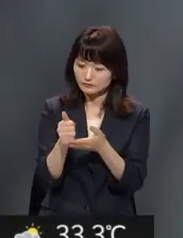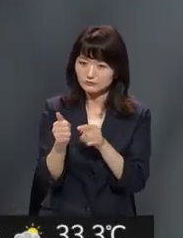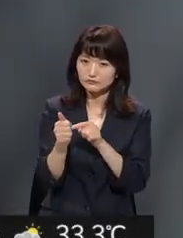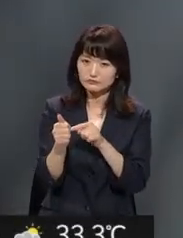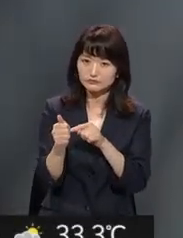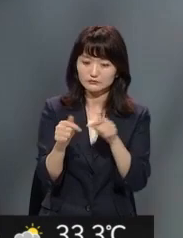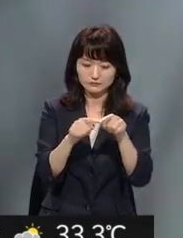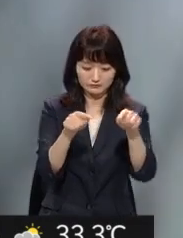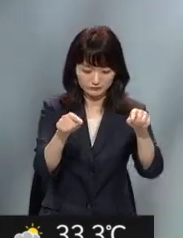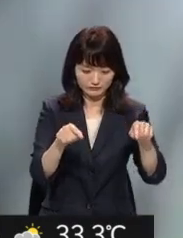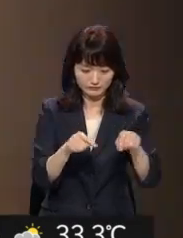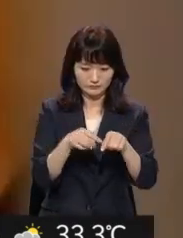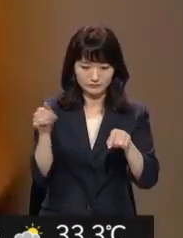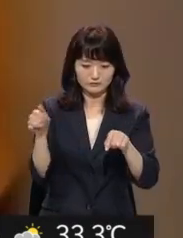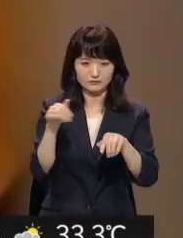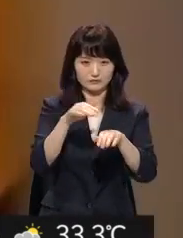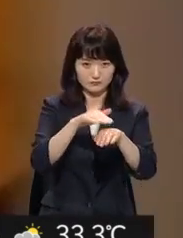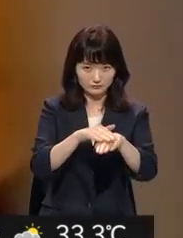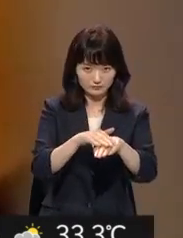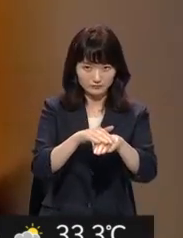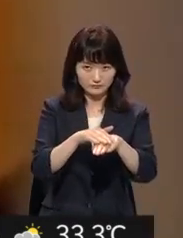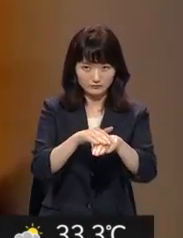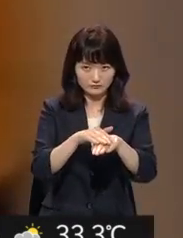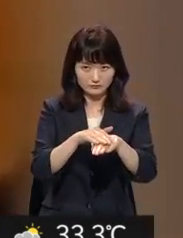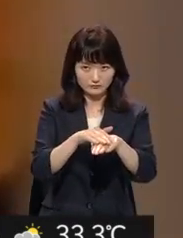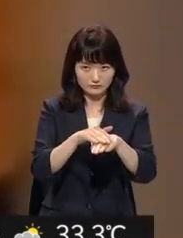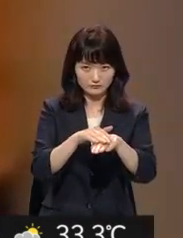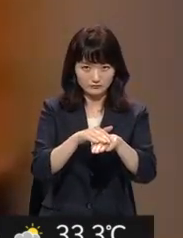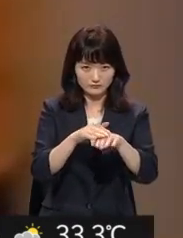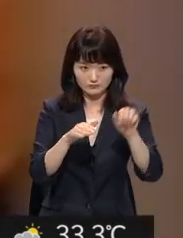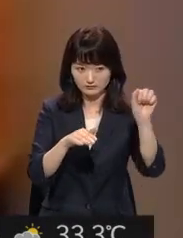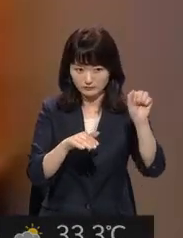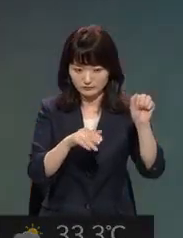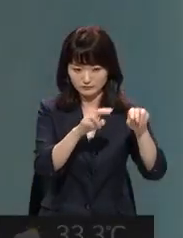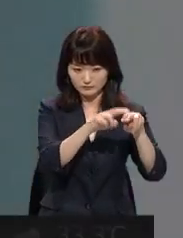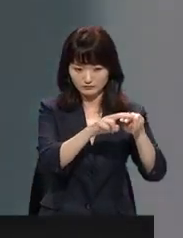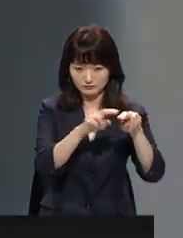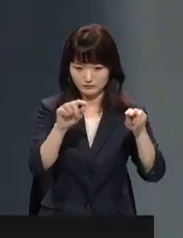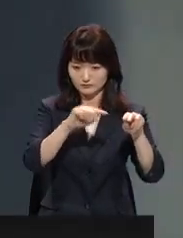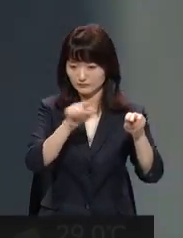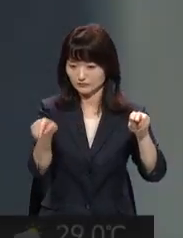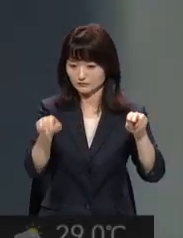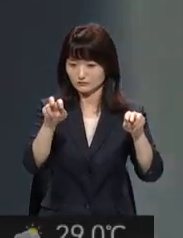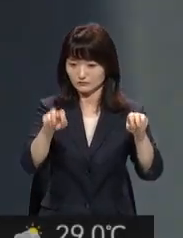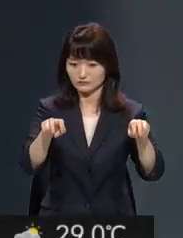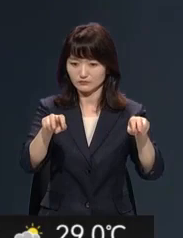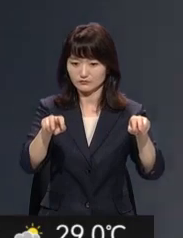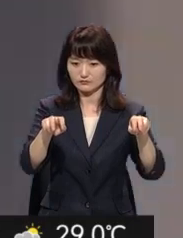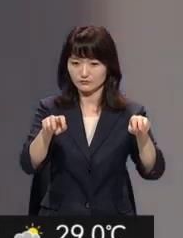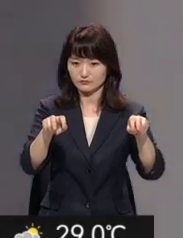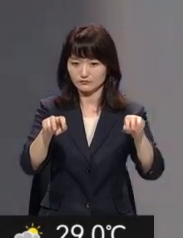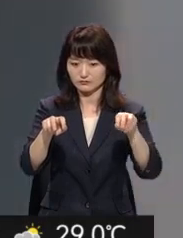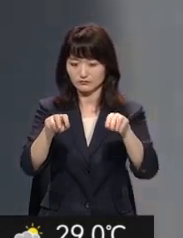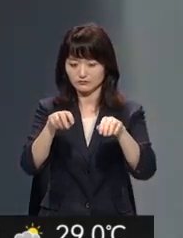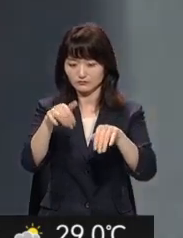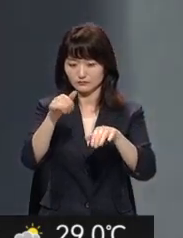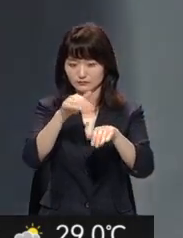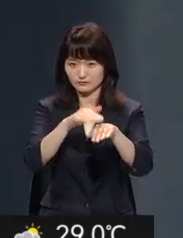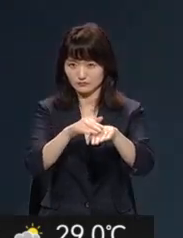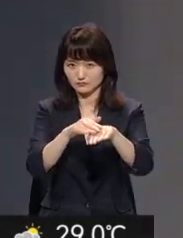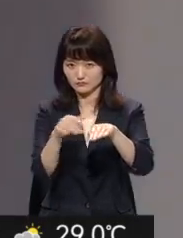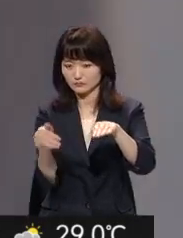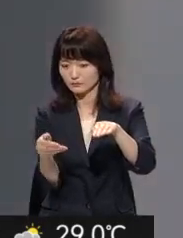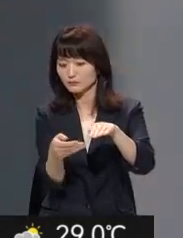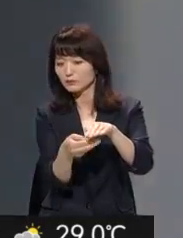쪽에다가 저기 가방을 이렇게 살짝 올려놓더니 운전석과 조수석 사이 있는 그 사이에다 손을 꼼지락꼼지락 하면서 보니까 무언가를 꺼낸